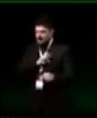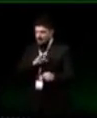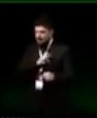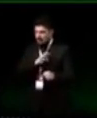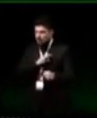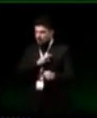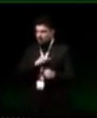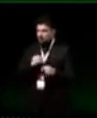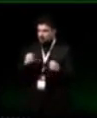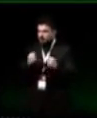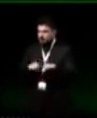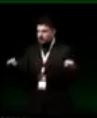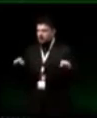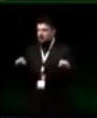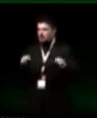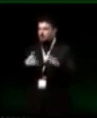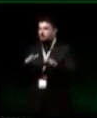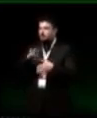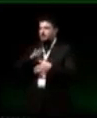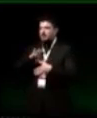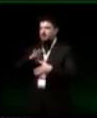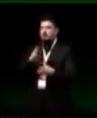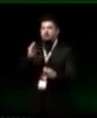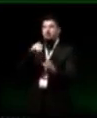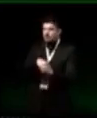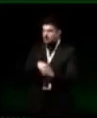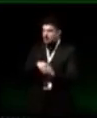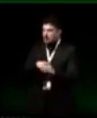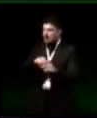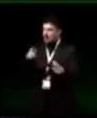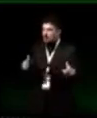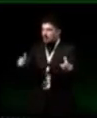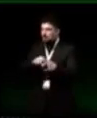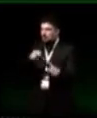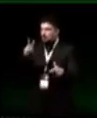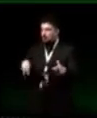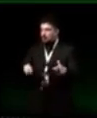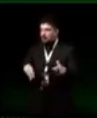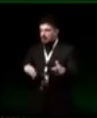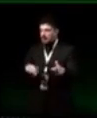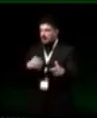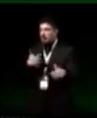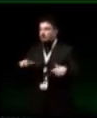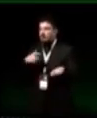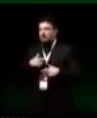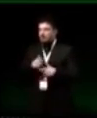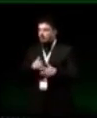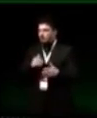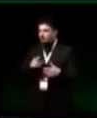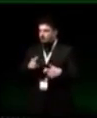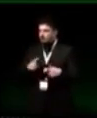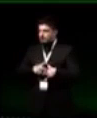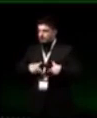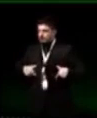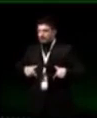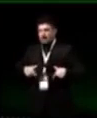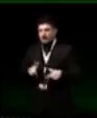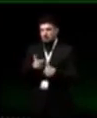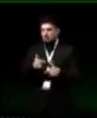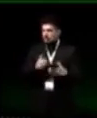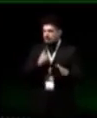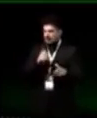americani non avevano neanche fatto entrare alla convention del 2000, perché non aveva neanche il pass per entrare. E che 8 anni